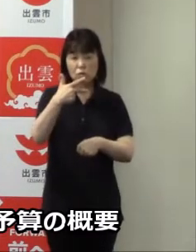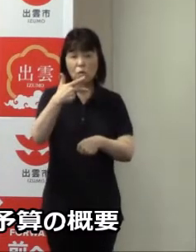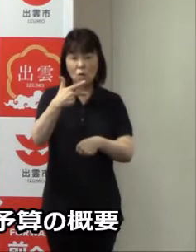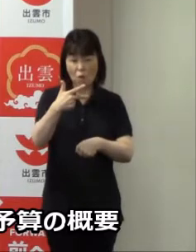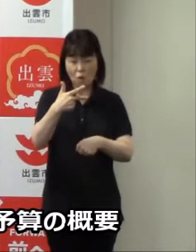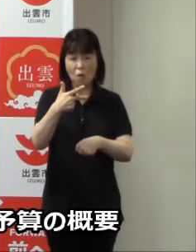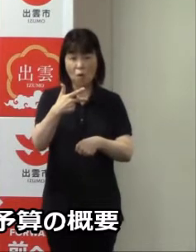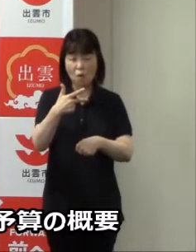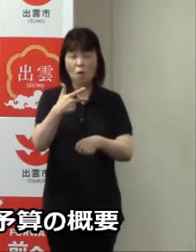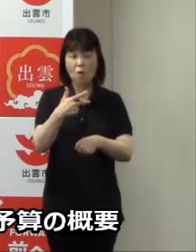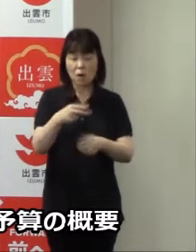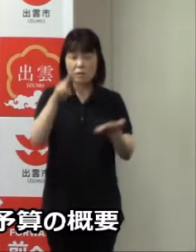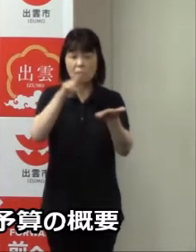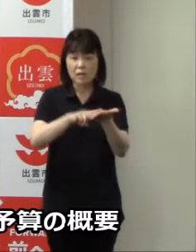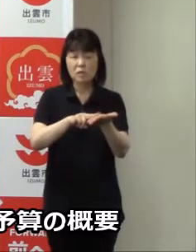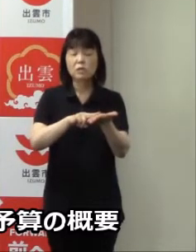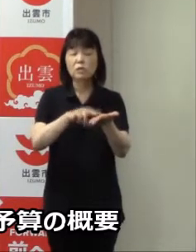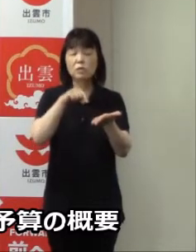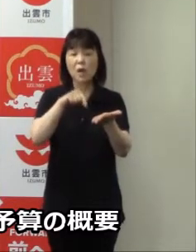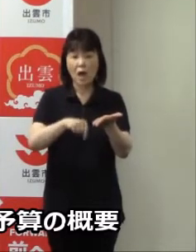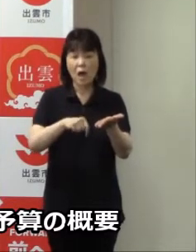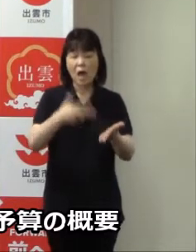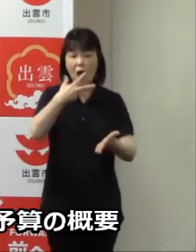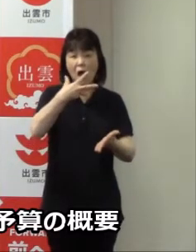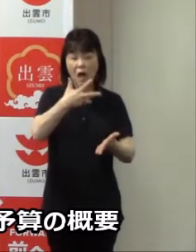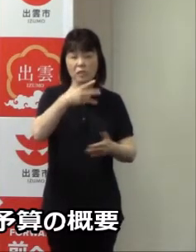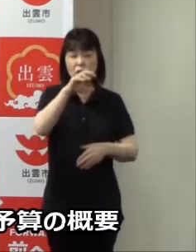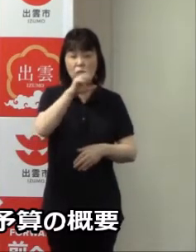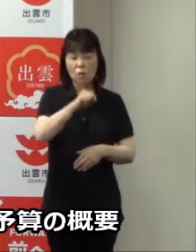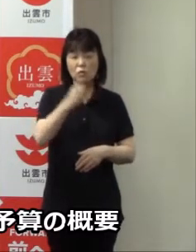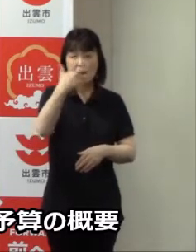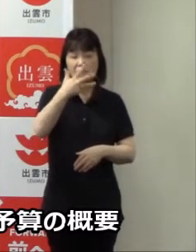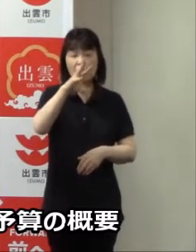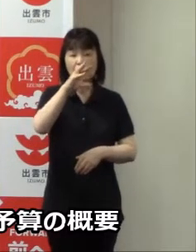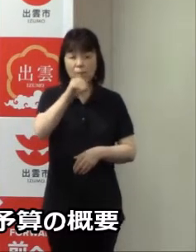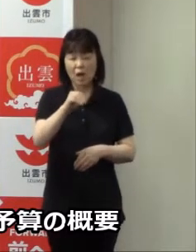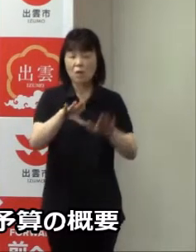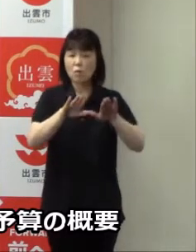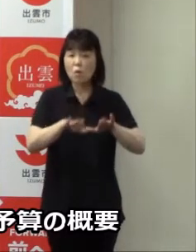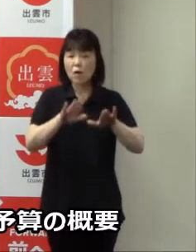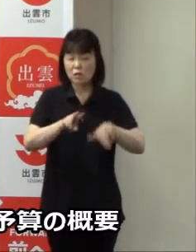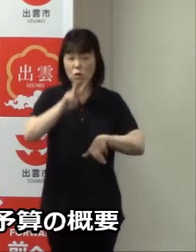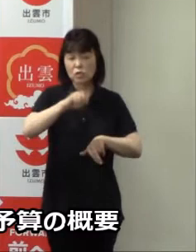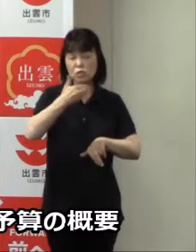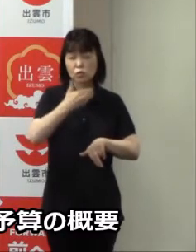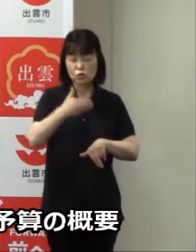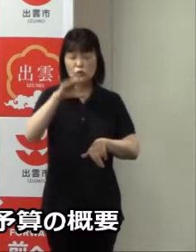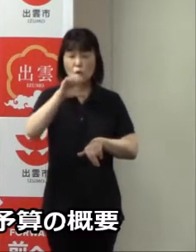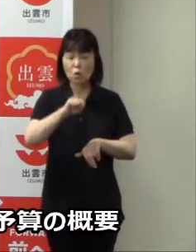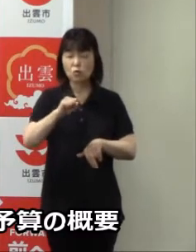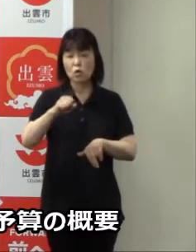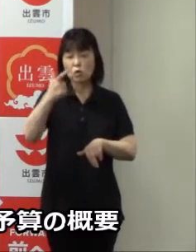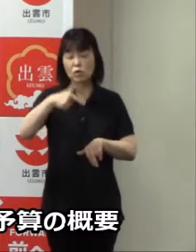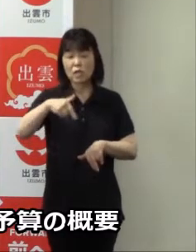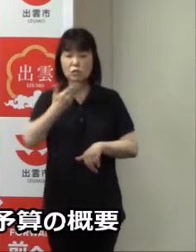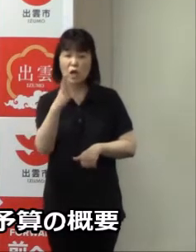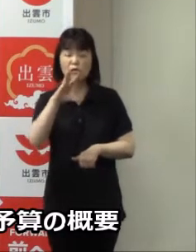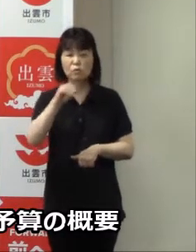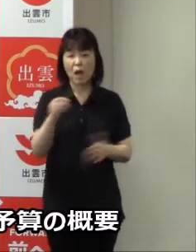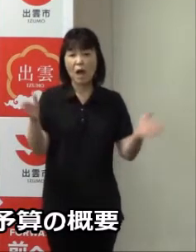処分させていただいた補正予算8億8000万と今回の、29億6900万合わせ